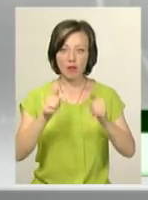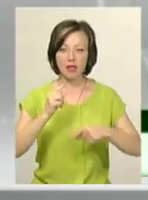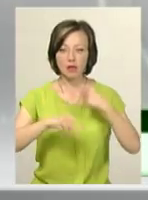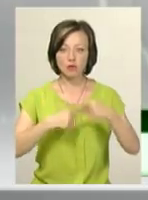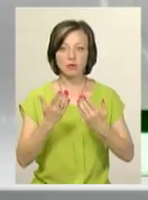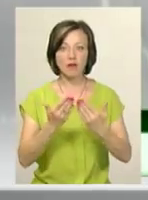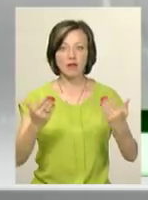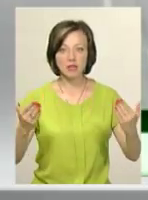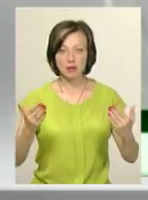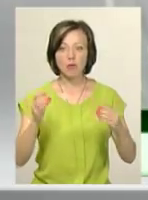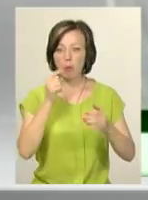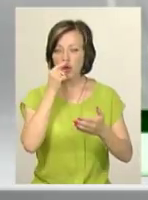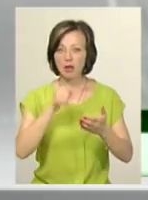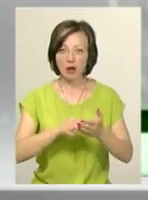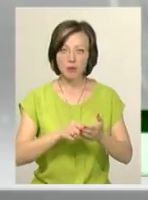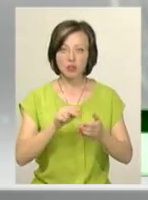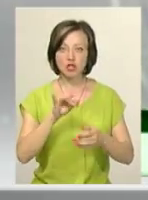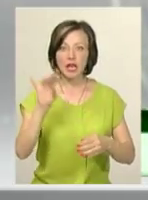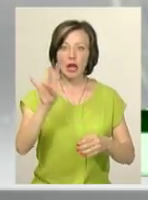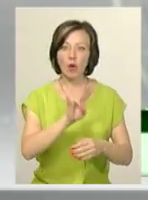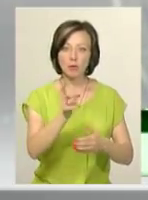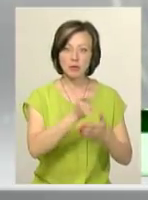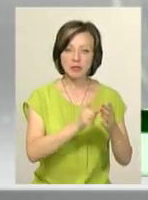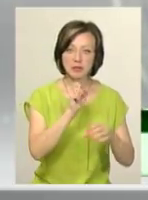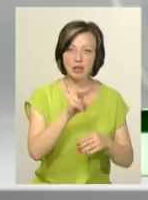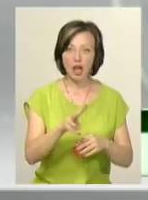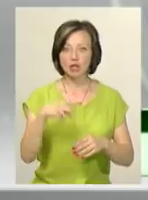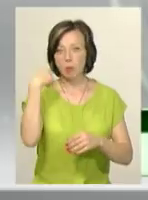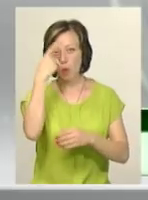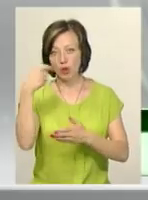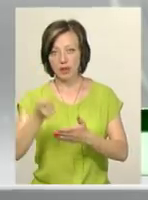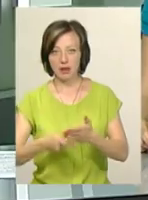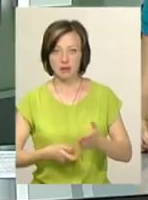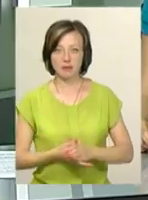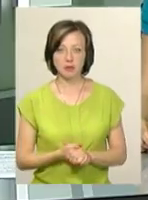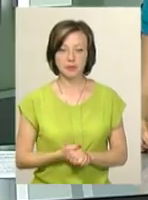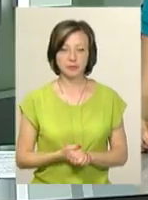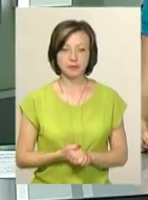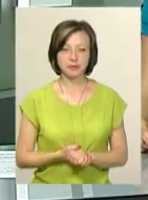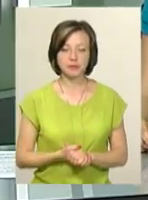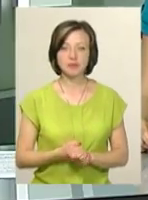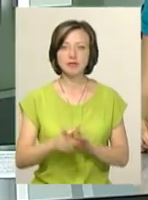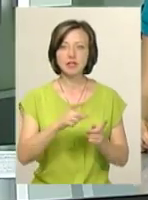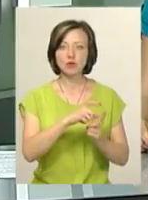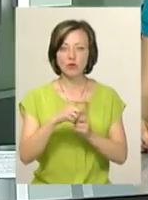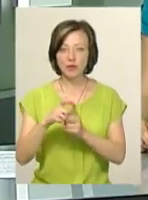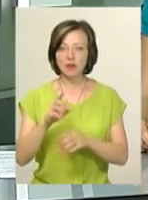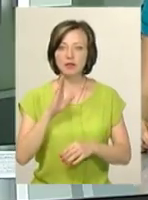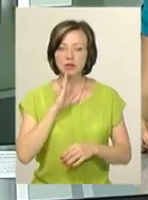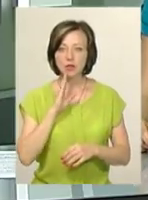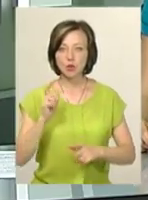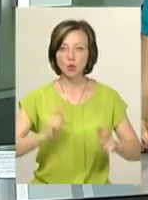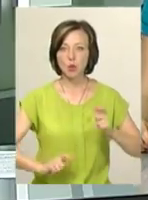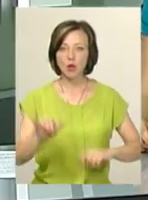наступна виставка, куди вони потраплять, чи в іконописний зал, чи в зал портретів. За словами Інни Швець,